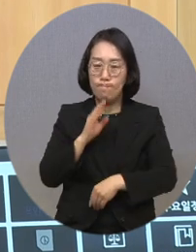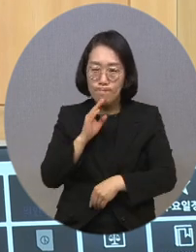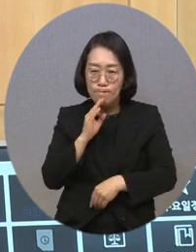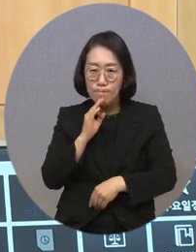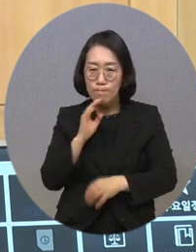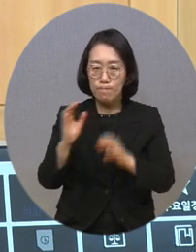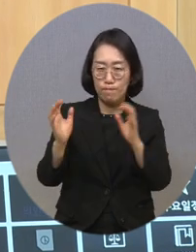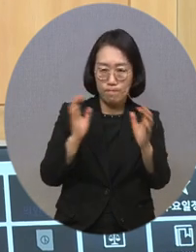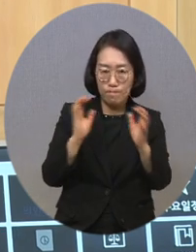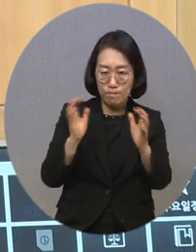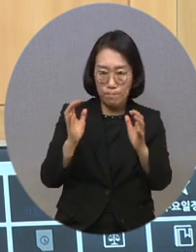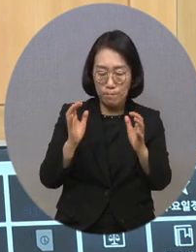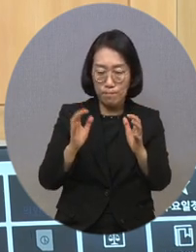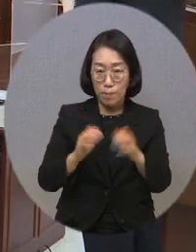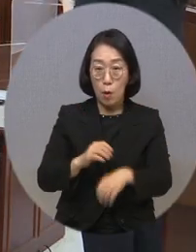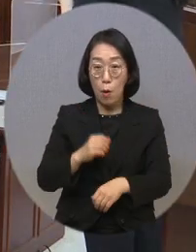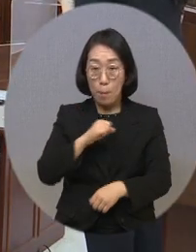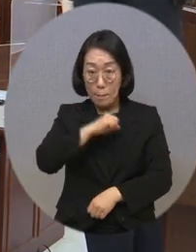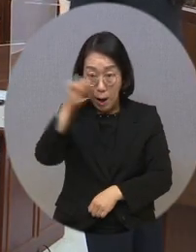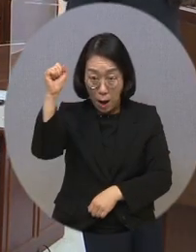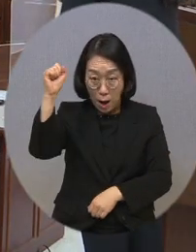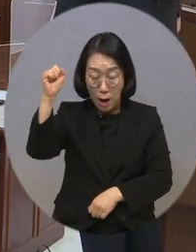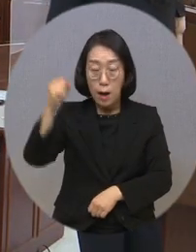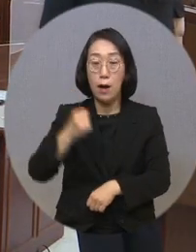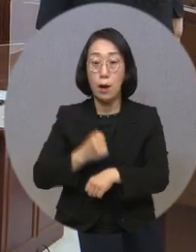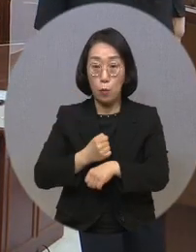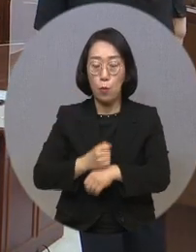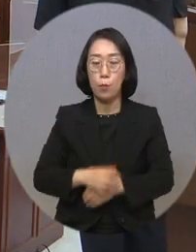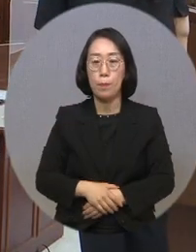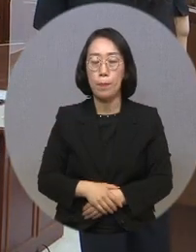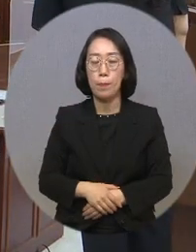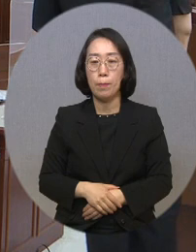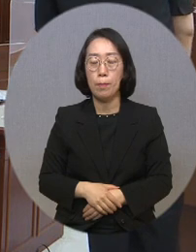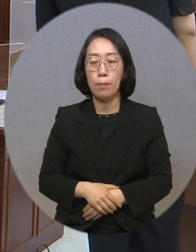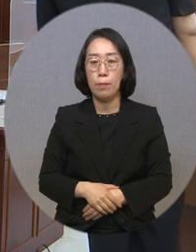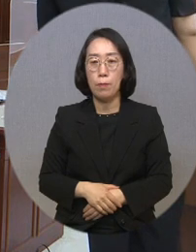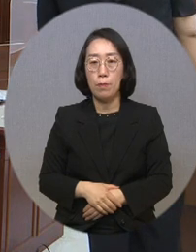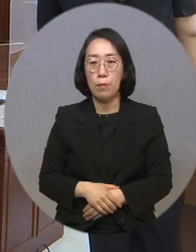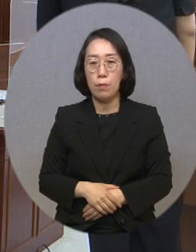상임위원회에서 통과시키고 또 본회의장에서 또 이렇게